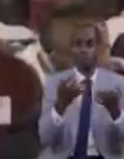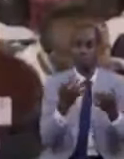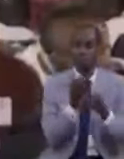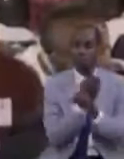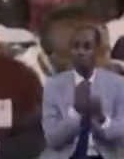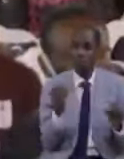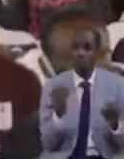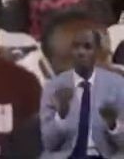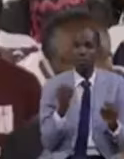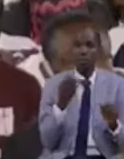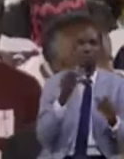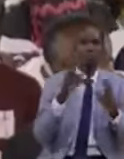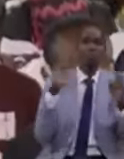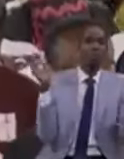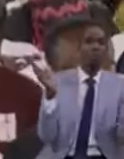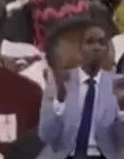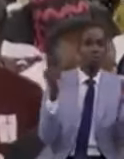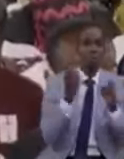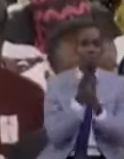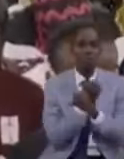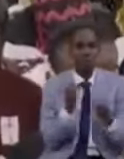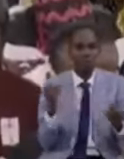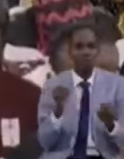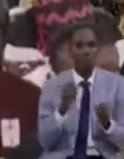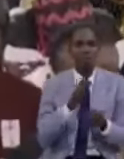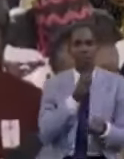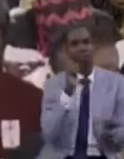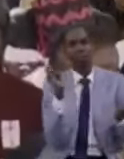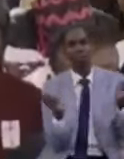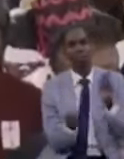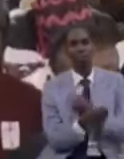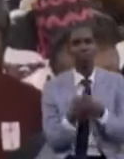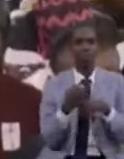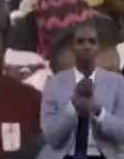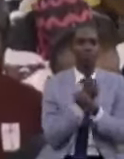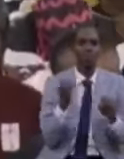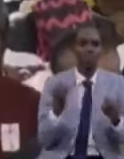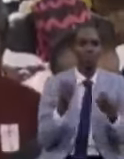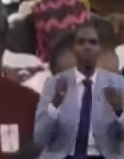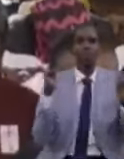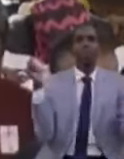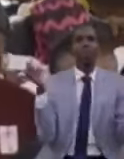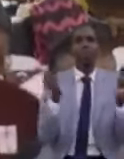salut victorieux salut transformationnel